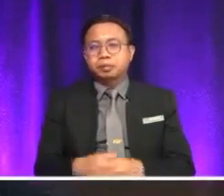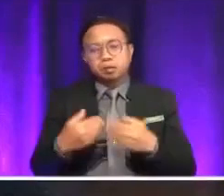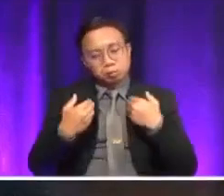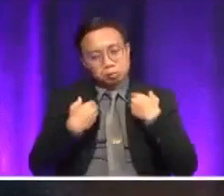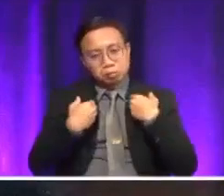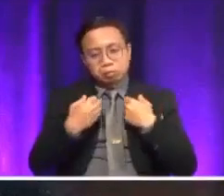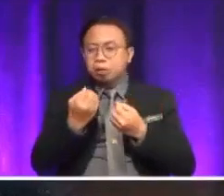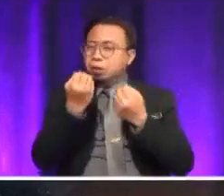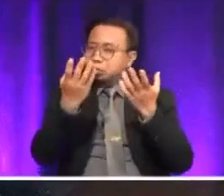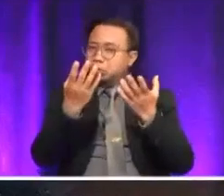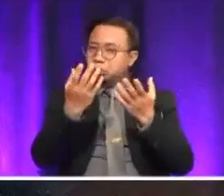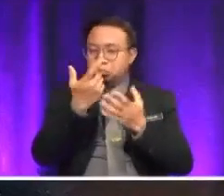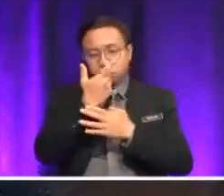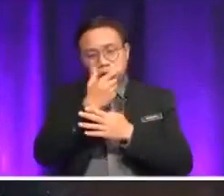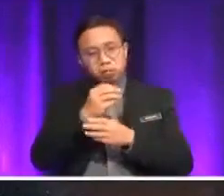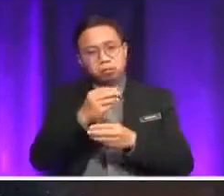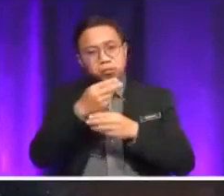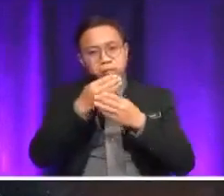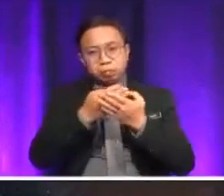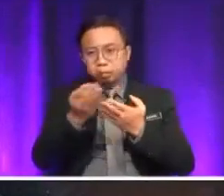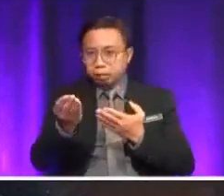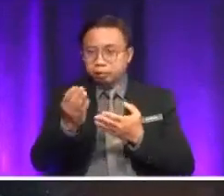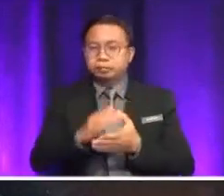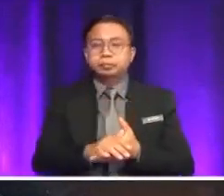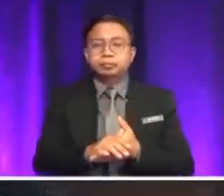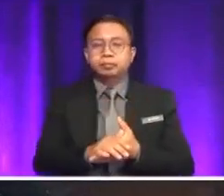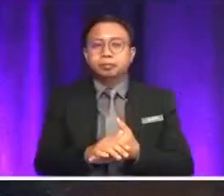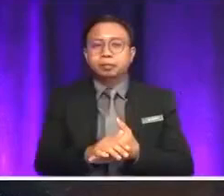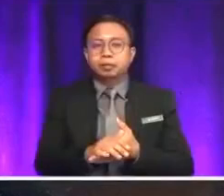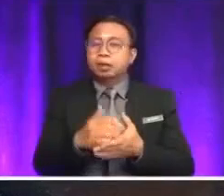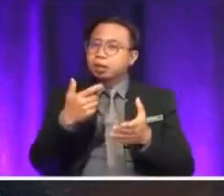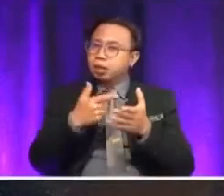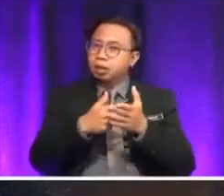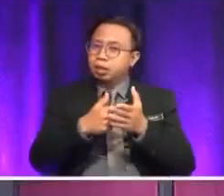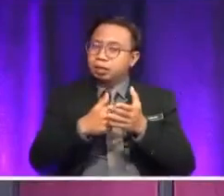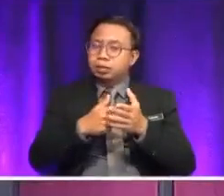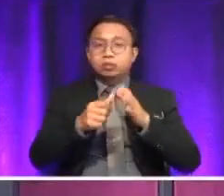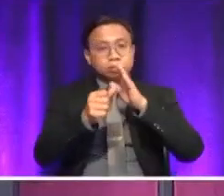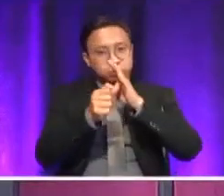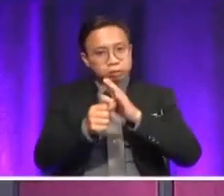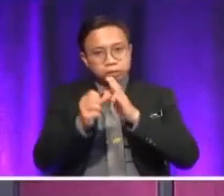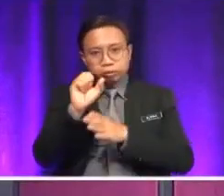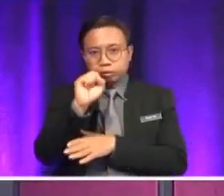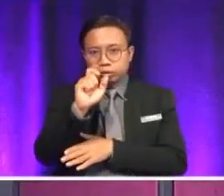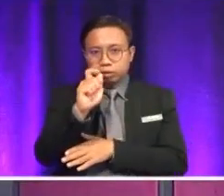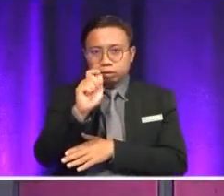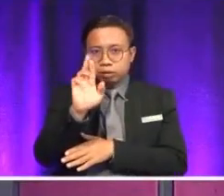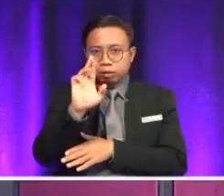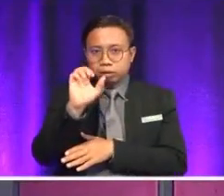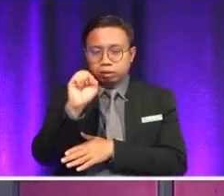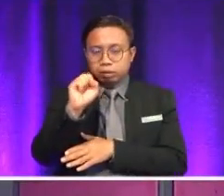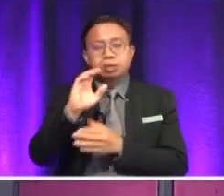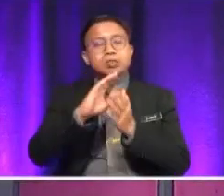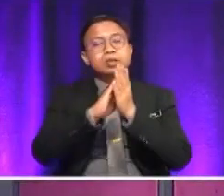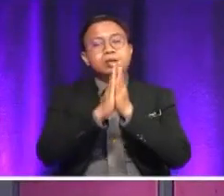diberikan. Betul. Pada masa itu juga kita nak guna duit. Lagi stres nak minta siapa dan sebagainya kan. Itu jadi